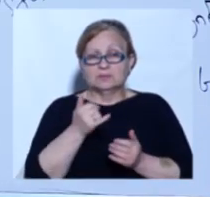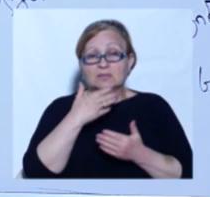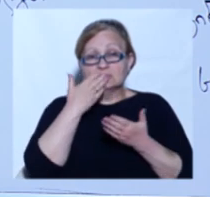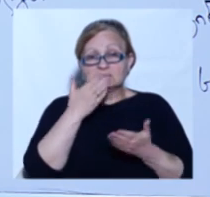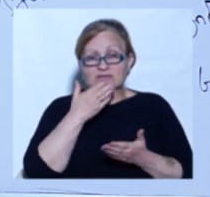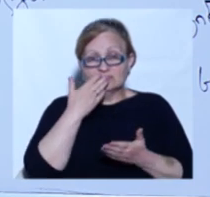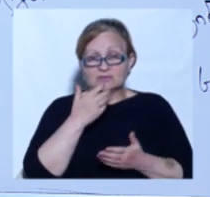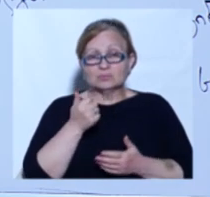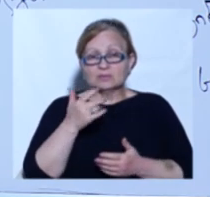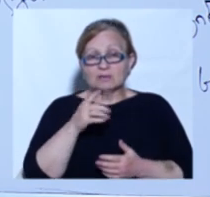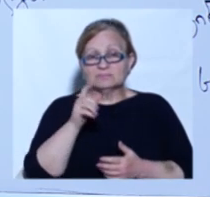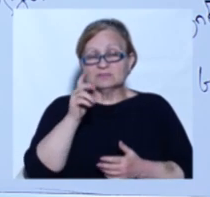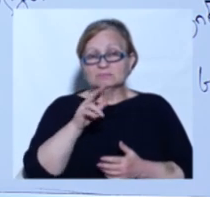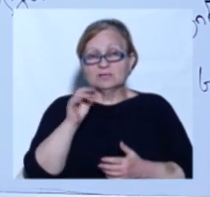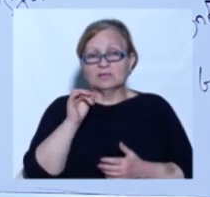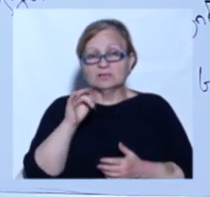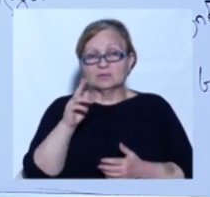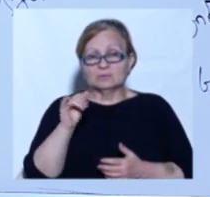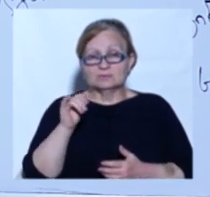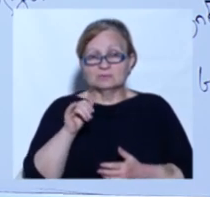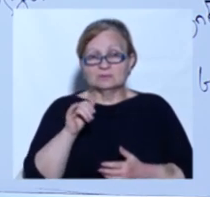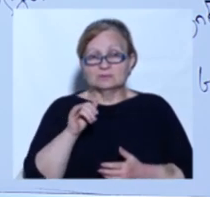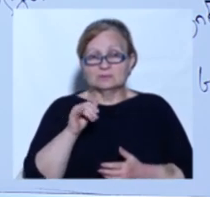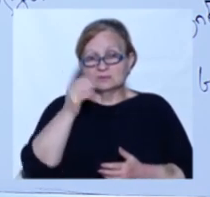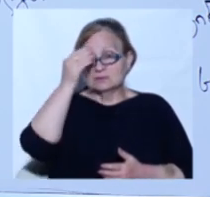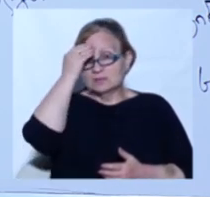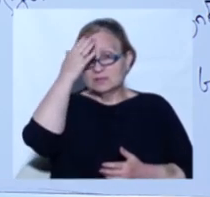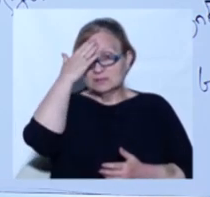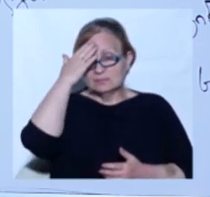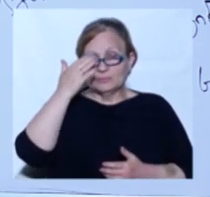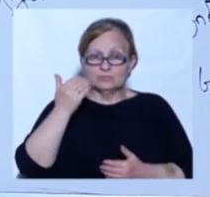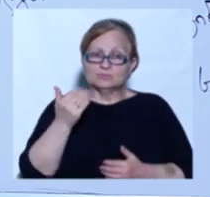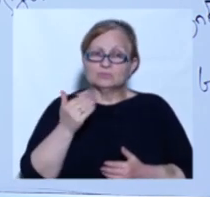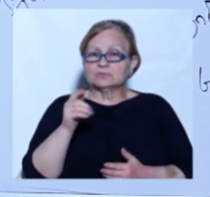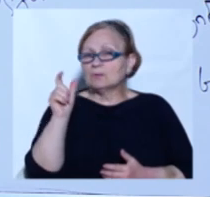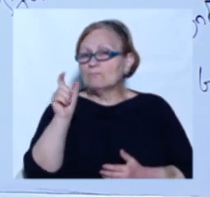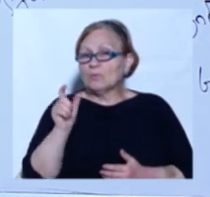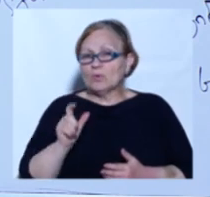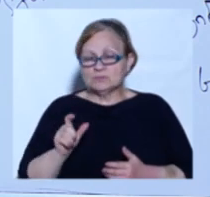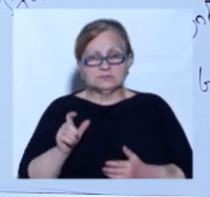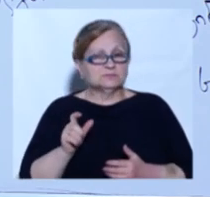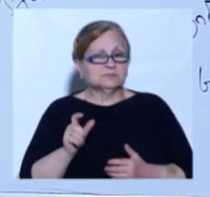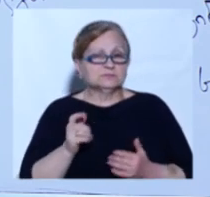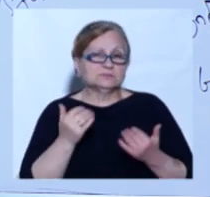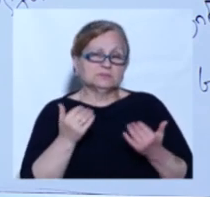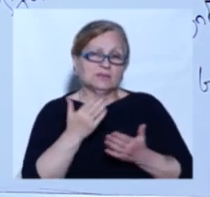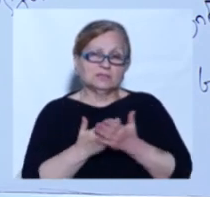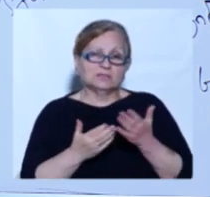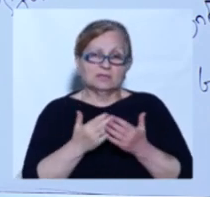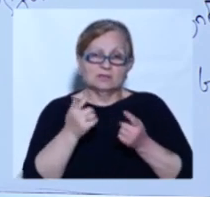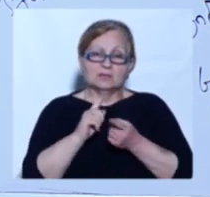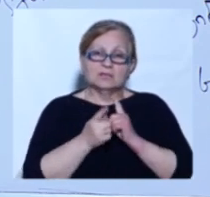წავიკითხოთ რამდენიმე ჰაიკუ, როგორც გითხარი, იაპონური კლასიკური პოეზიის ნიმუშები. მათი